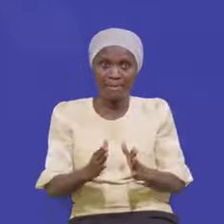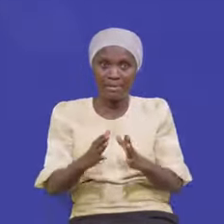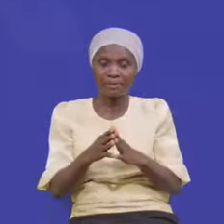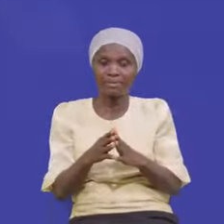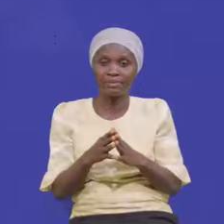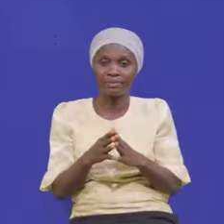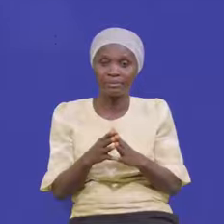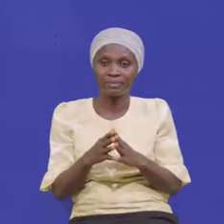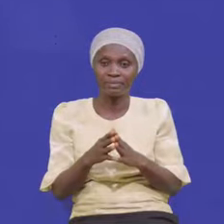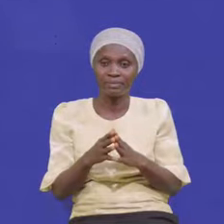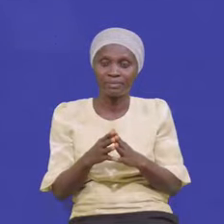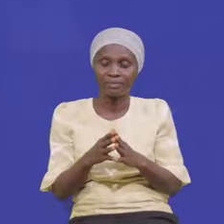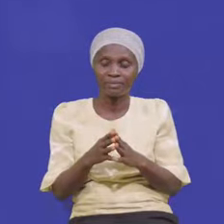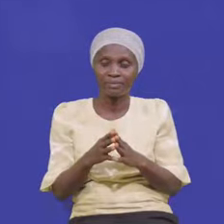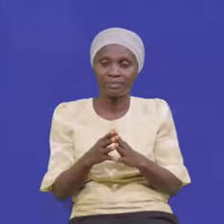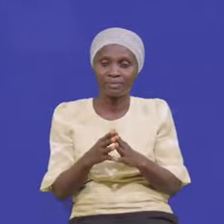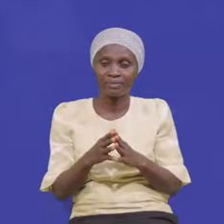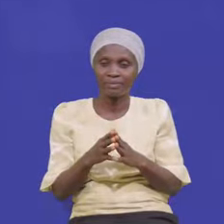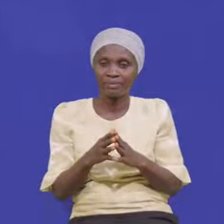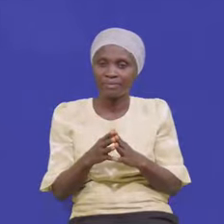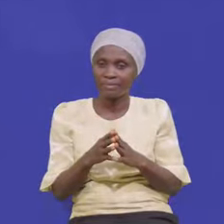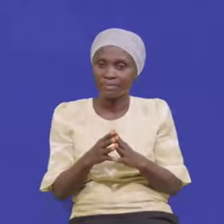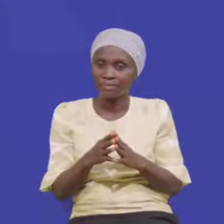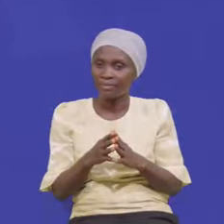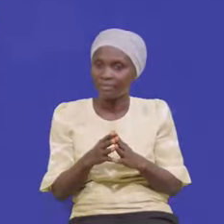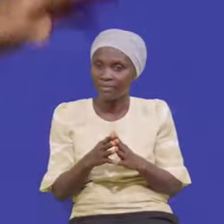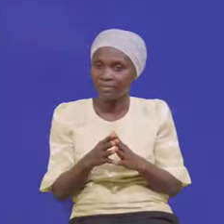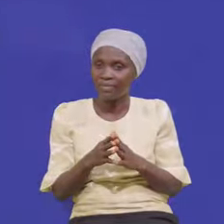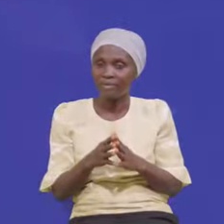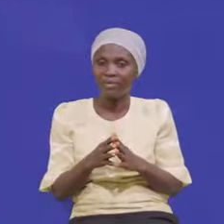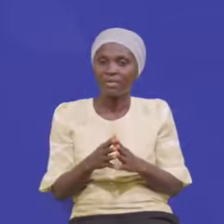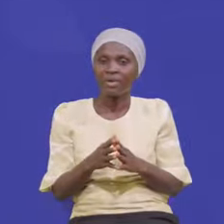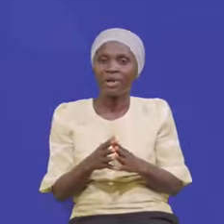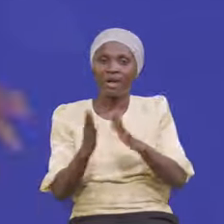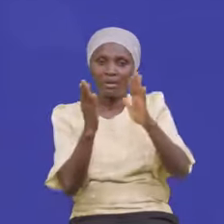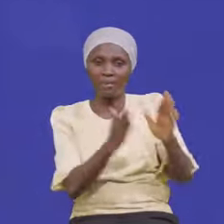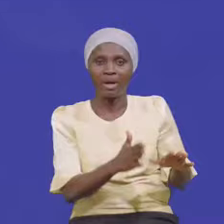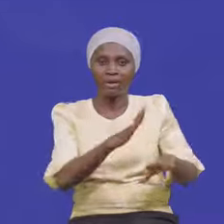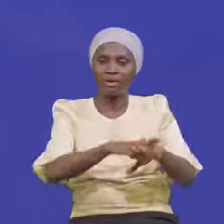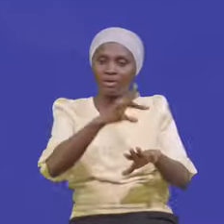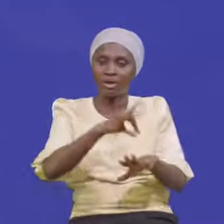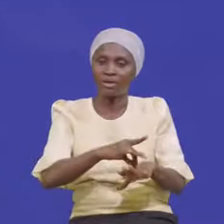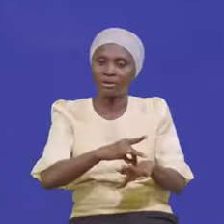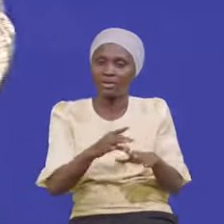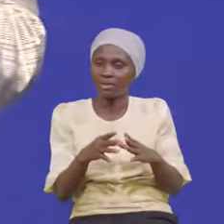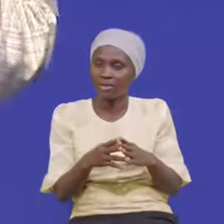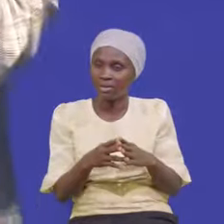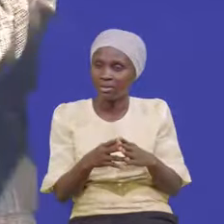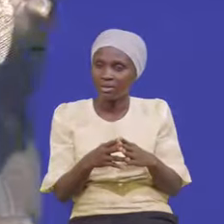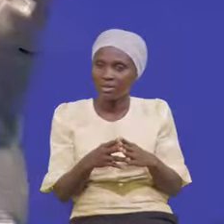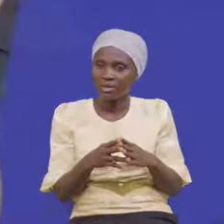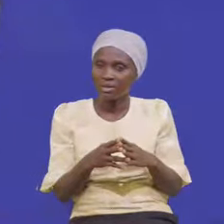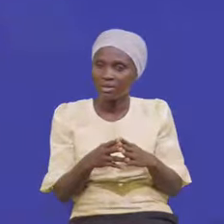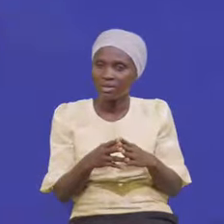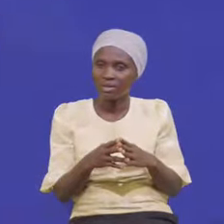on earth, మనము ఈ భూమి మీద ఇలా ఇరుకునబడి ఉన్నామని చూచాడు. మనము ఛేదించబడ్డ వారిగా ఉండడం చూచాడు. He has